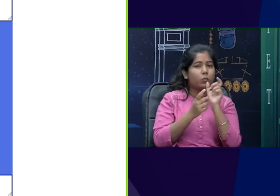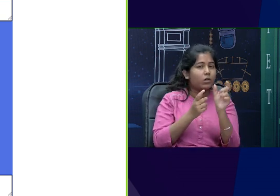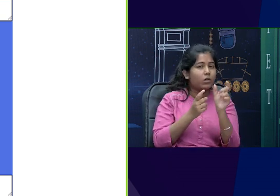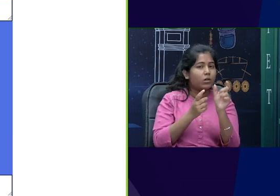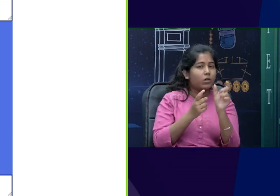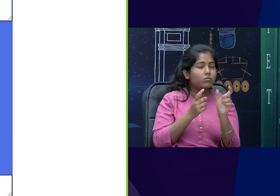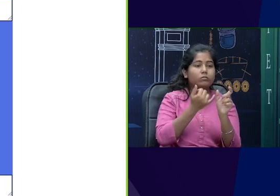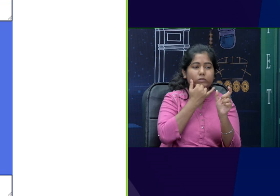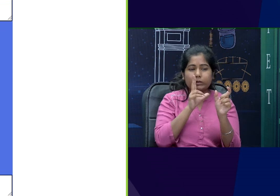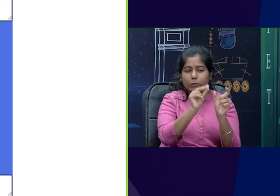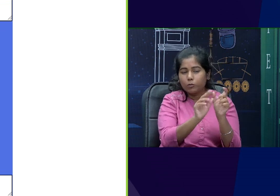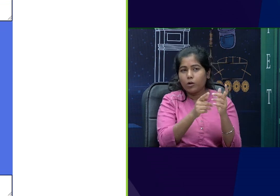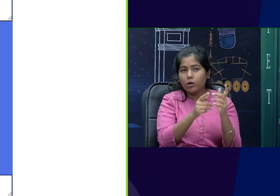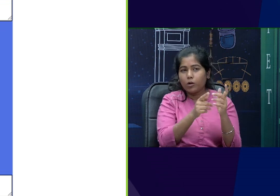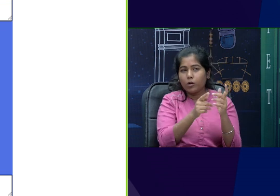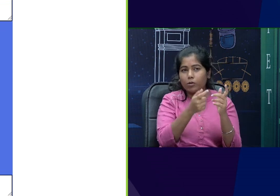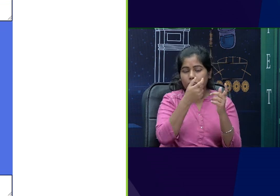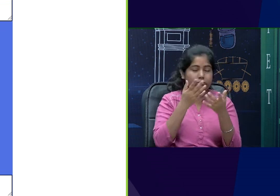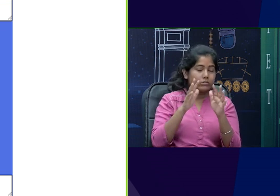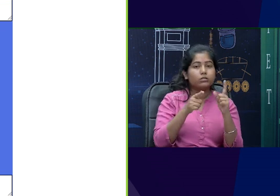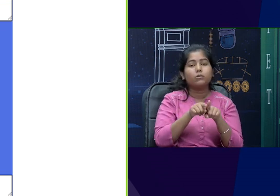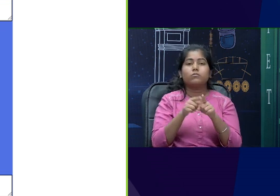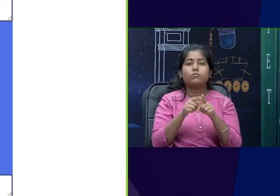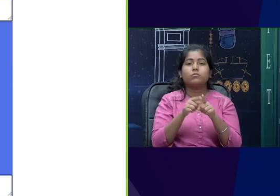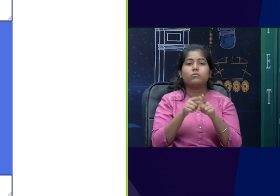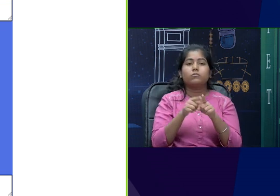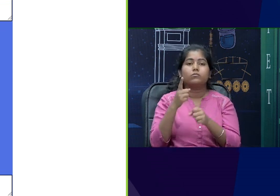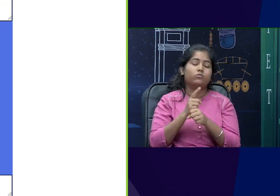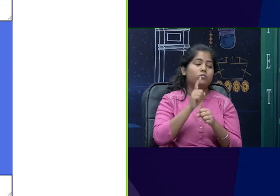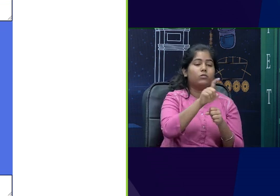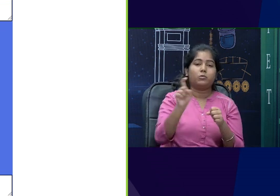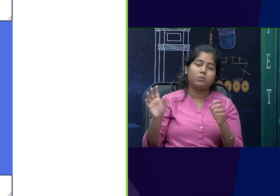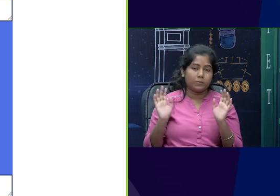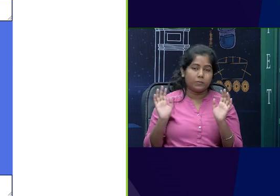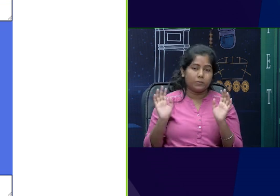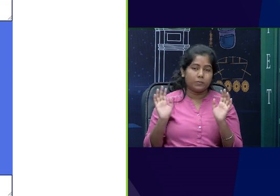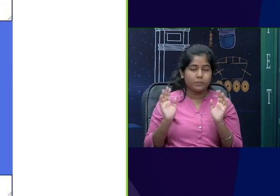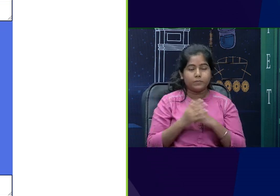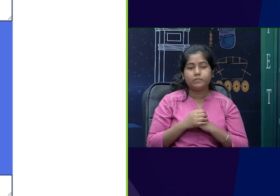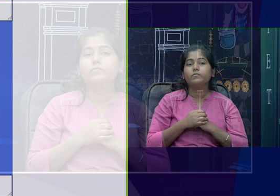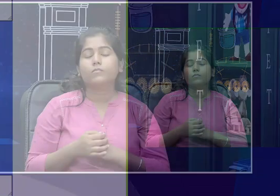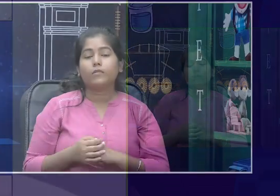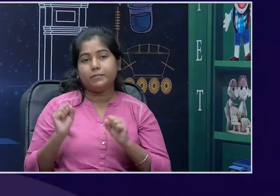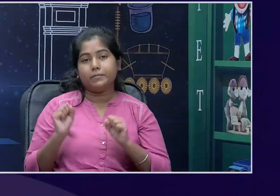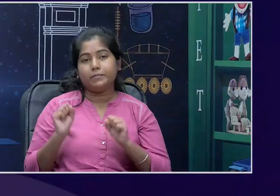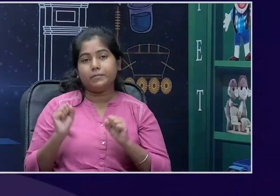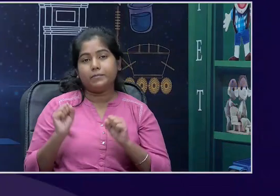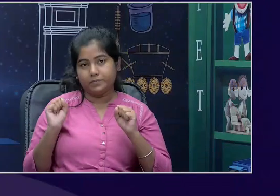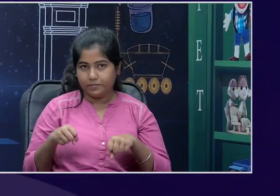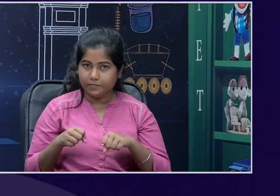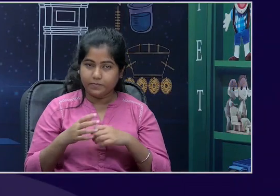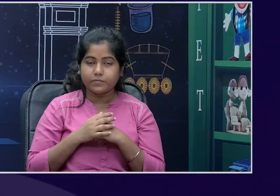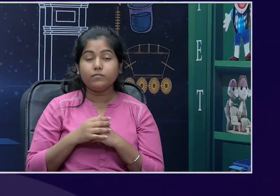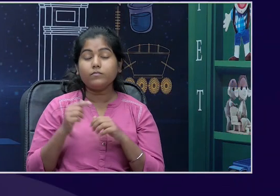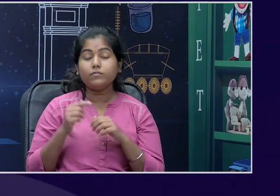डिस्टॉर्शन है, तो वो उसमें मार्क कर सकते हैं साथ में जी। तो ये तो बातें हुई कि स्टूडेंट्स